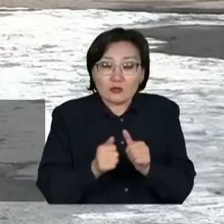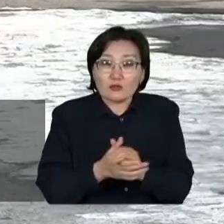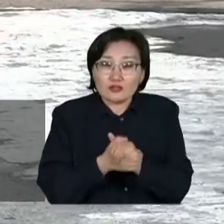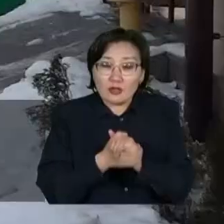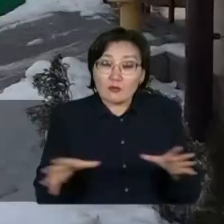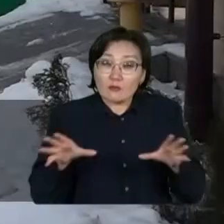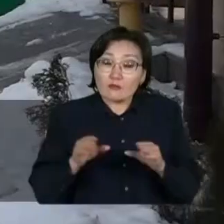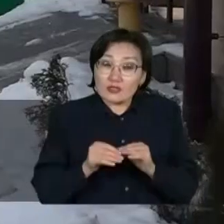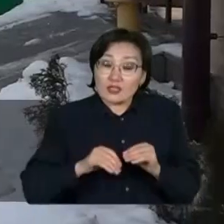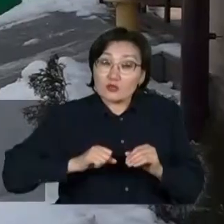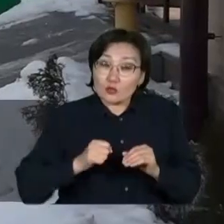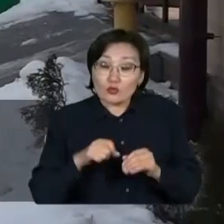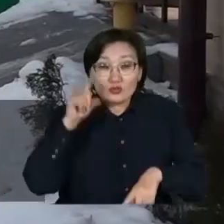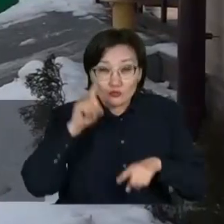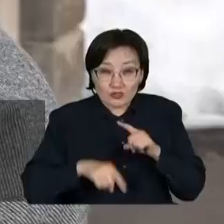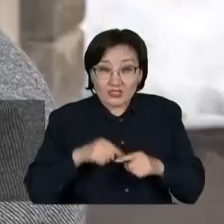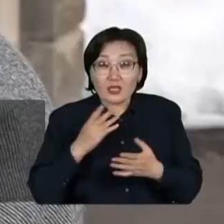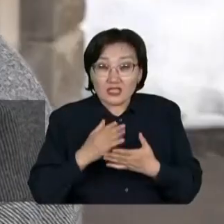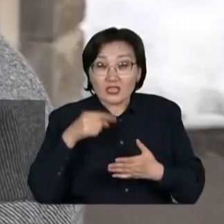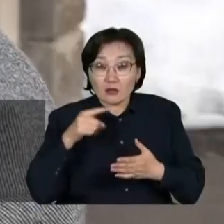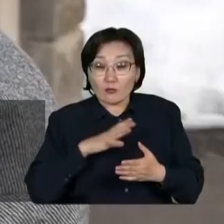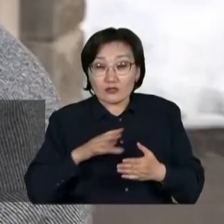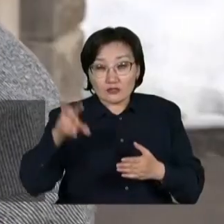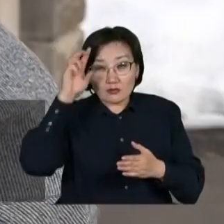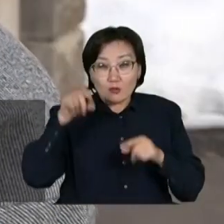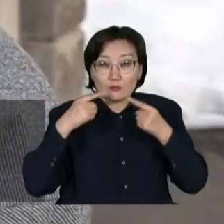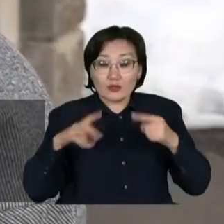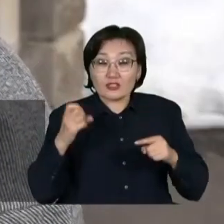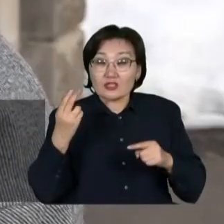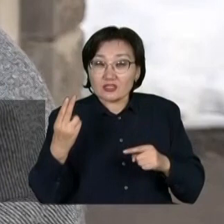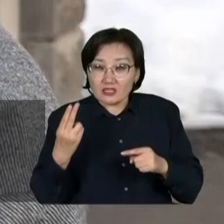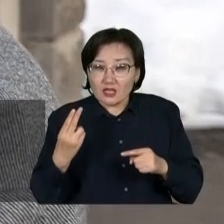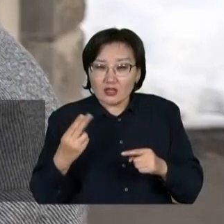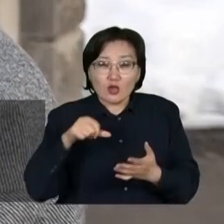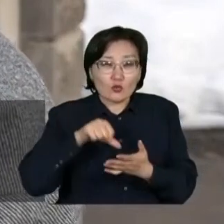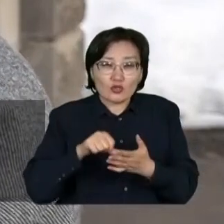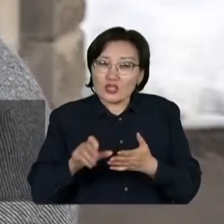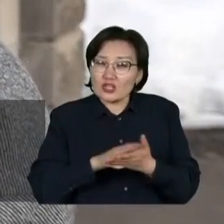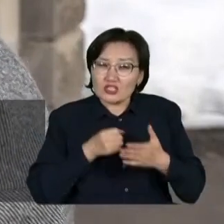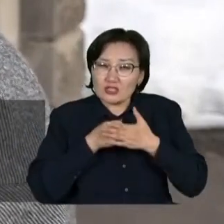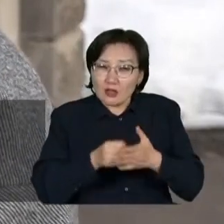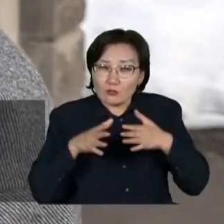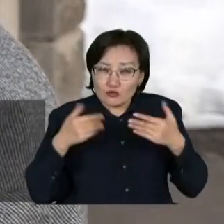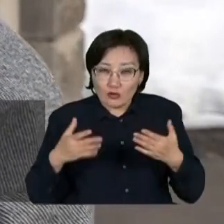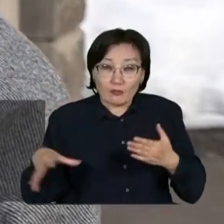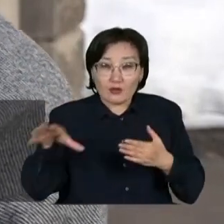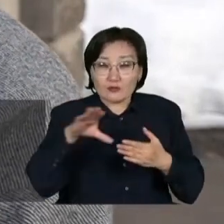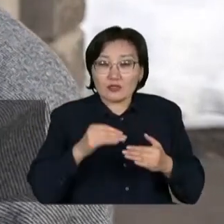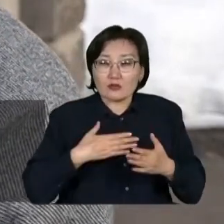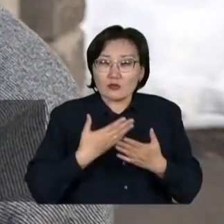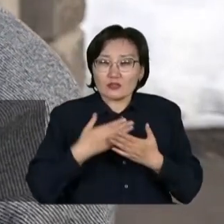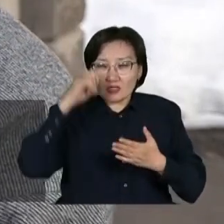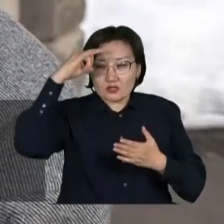біріне дос, біріне туыс екенін айтты. Біз мемлекетте басқа ұлт өкілдеріне ешқандай қысым жасалмайды. Бәріміз, мысалы,